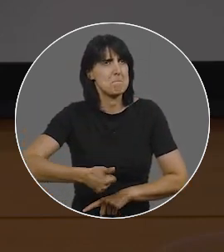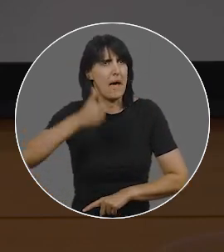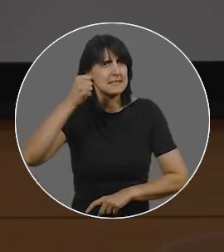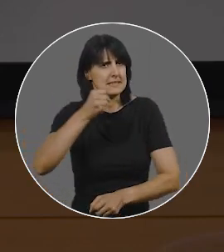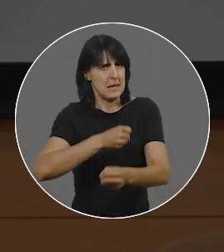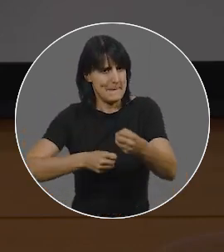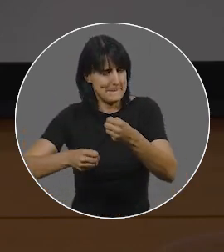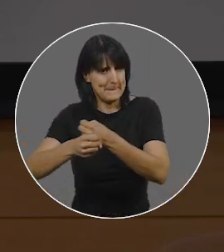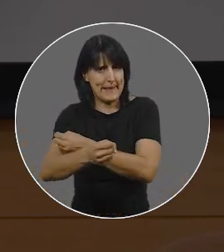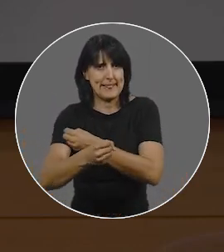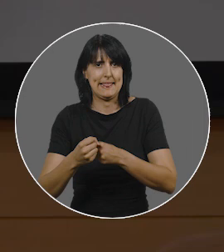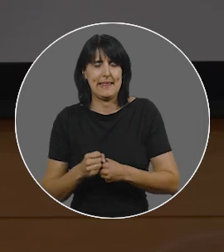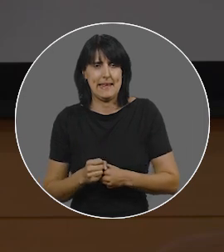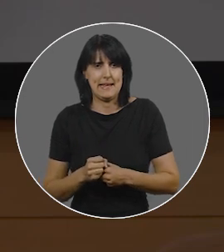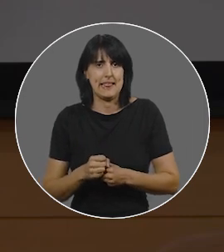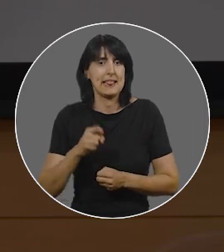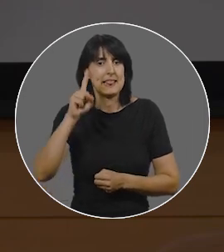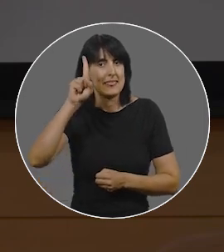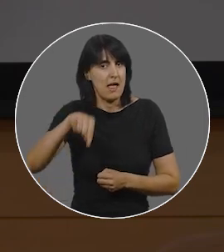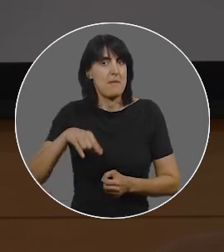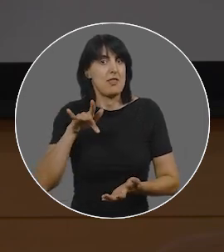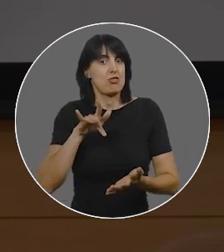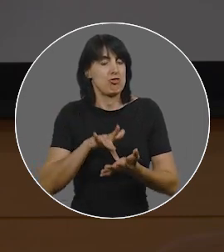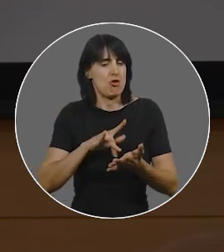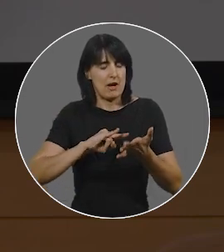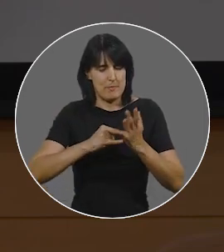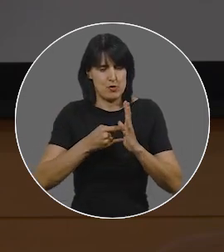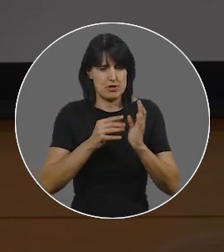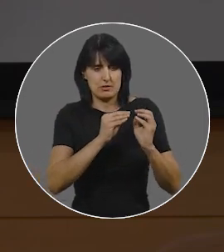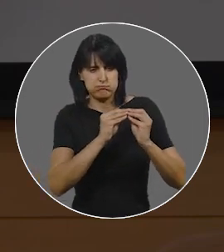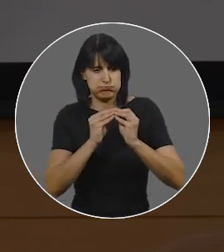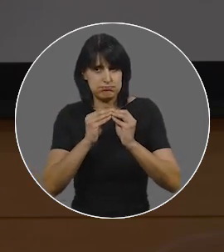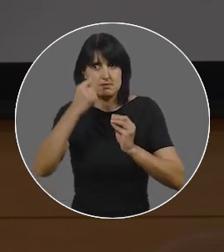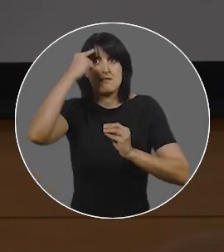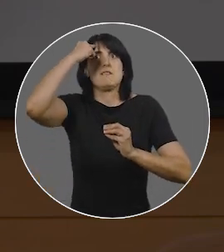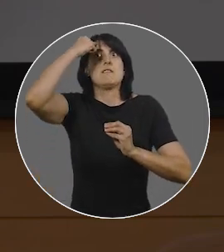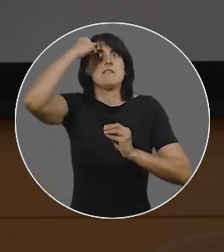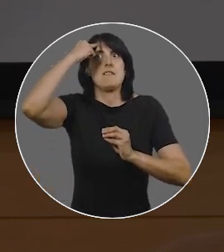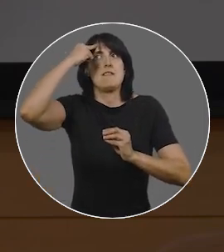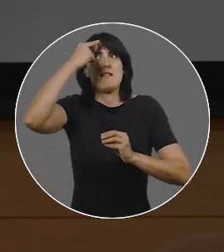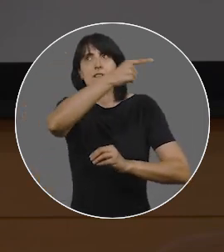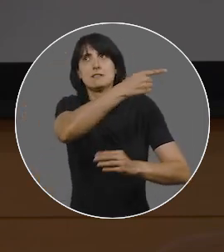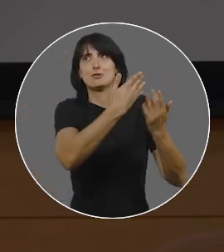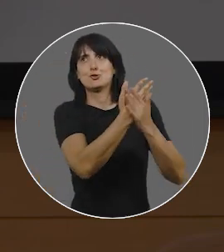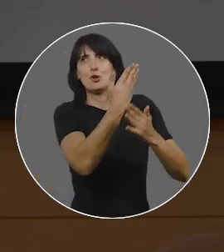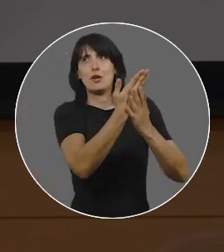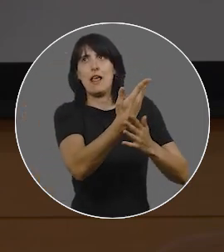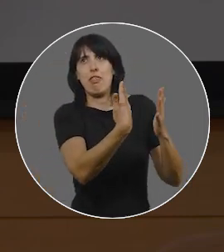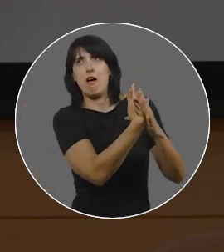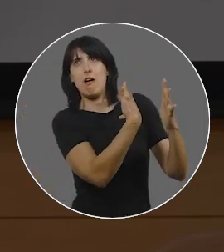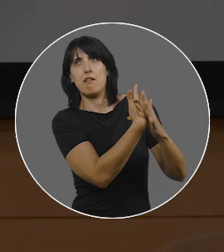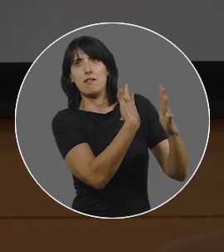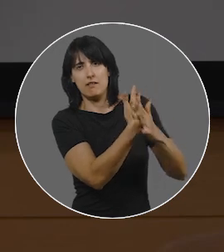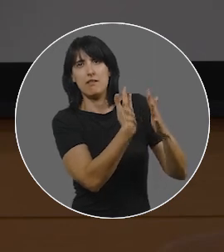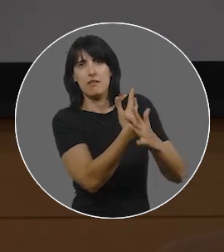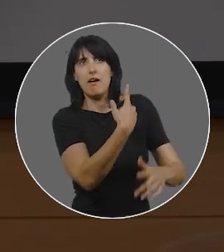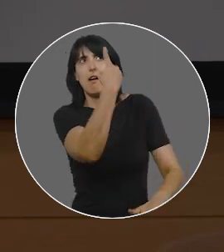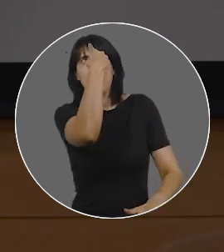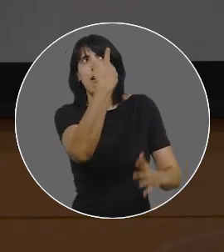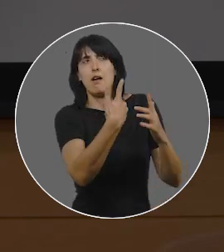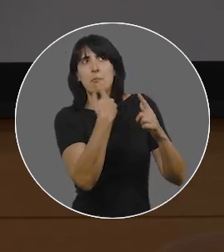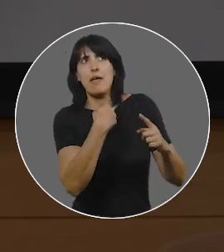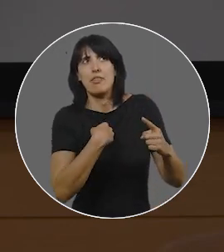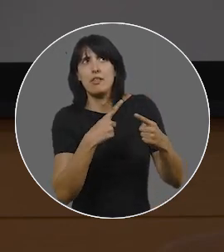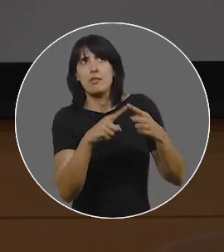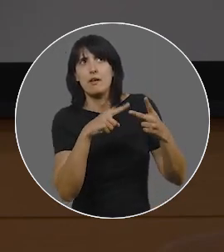dosis d'empatia. Ens posarem, quan estem allò, fem un projecte, direm, ai, allò que es va parlar a la jornada, ai,